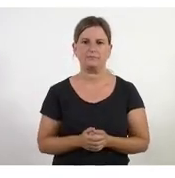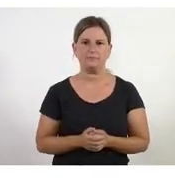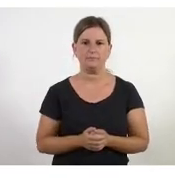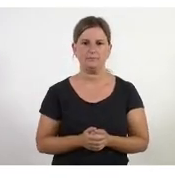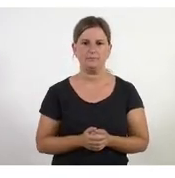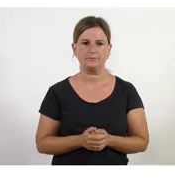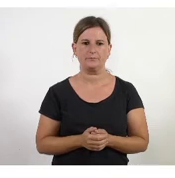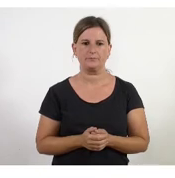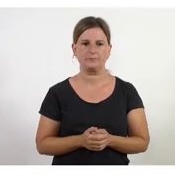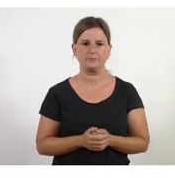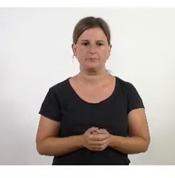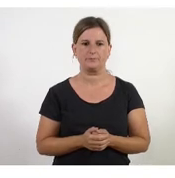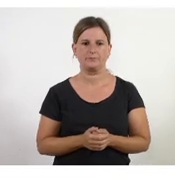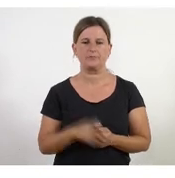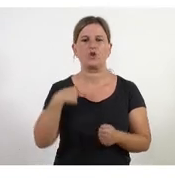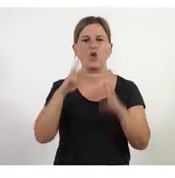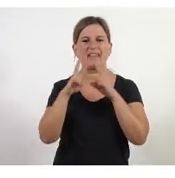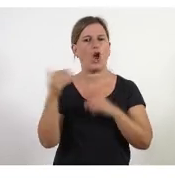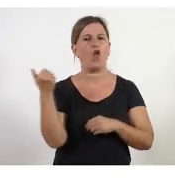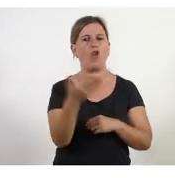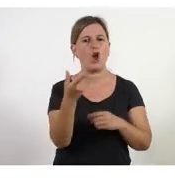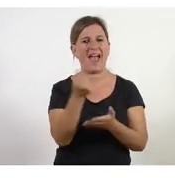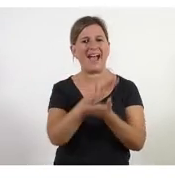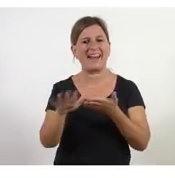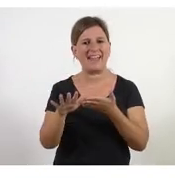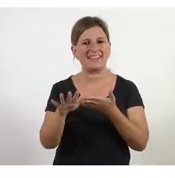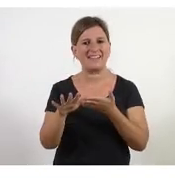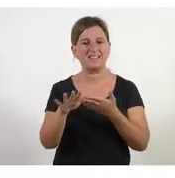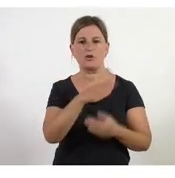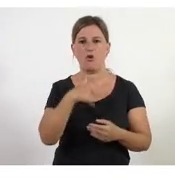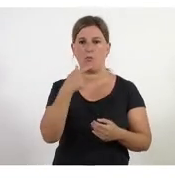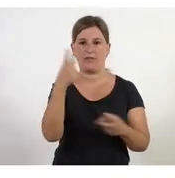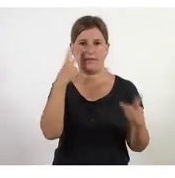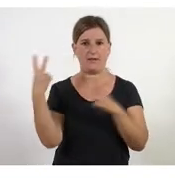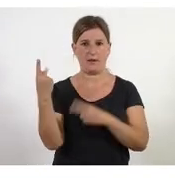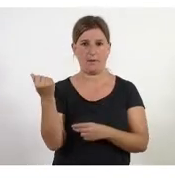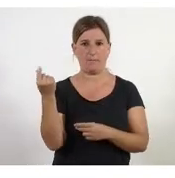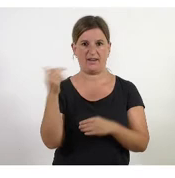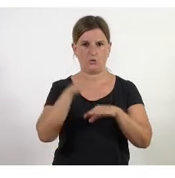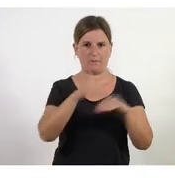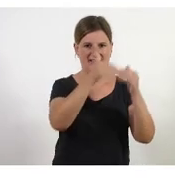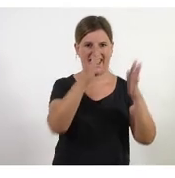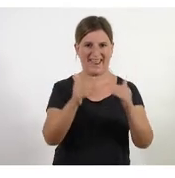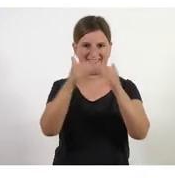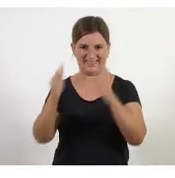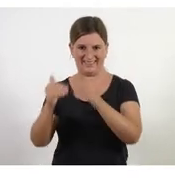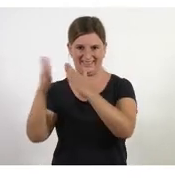Quan parlem que són donacions gratuïtes, aquí veiem els preus per entitats.